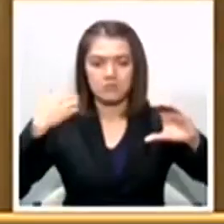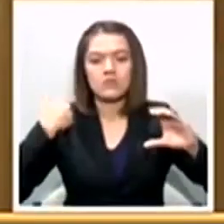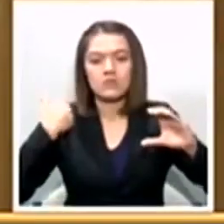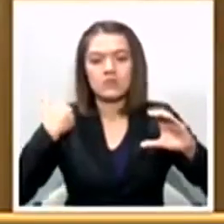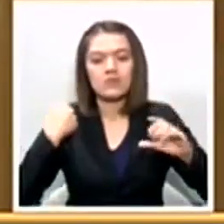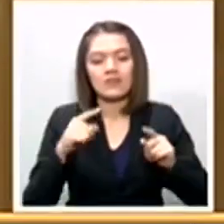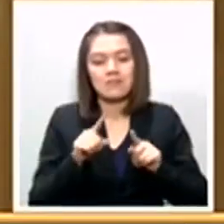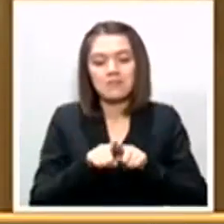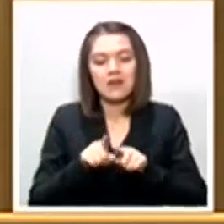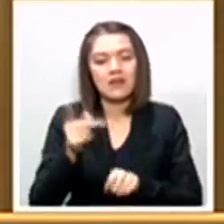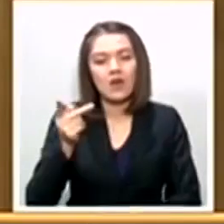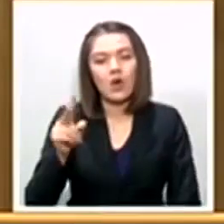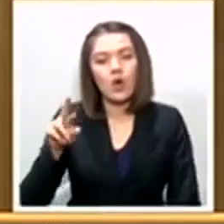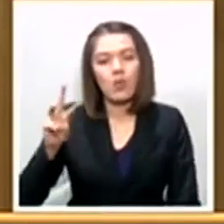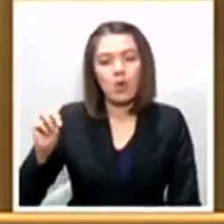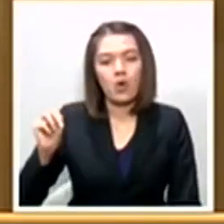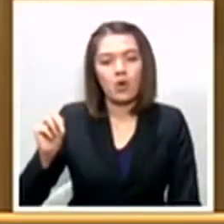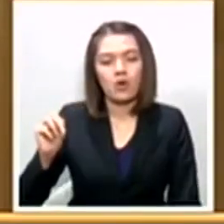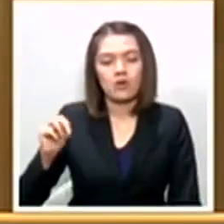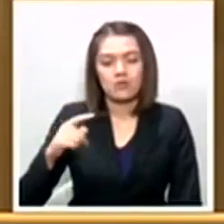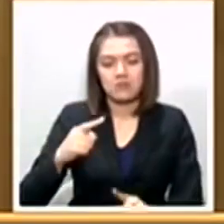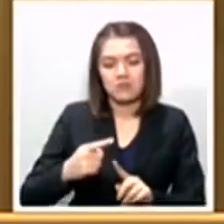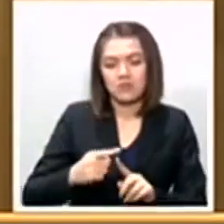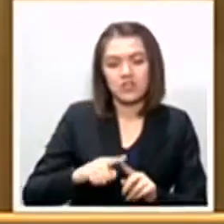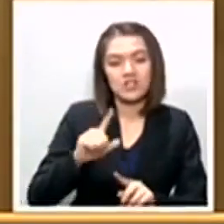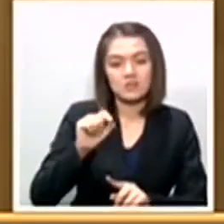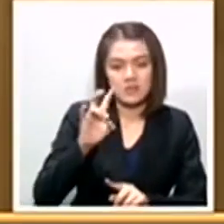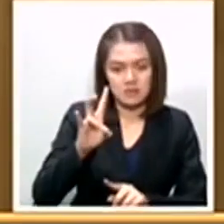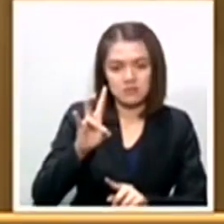ที่คณะรัฐมนตรีเข้ารับพระราชทานในวันที่27